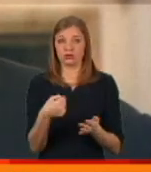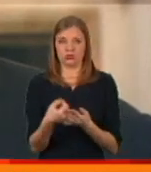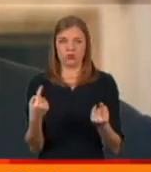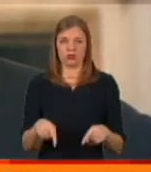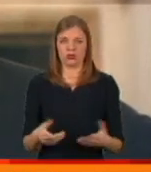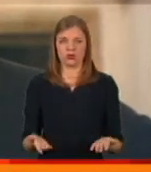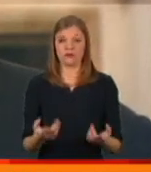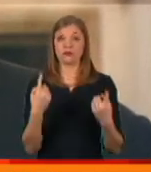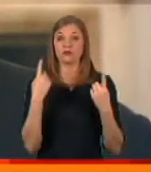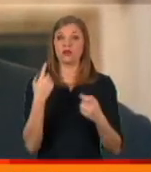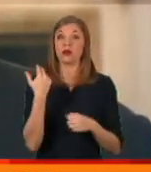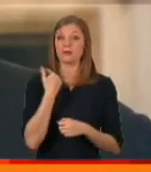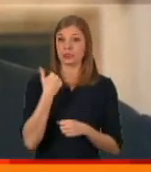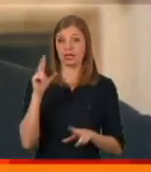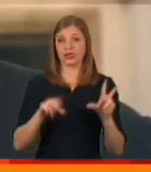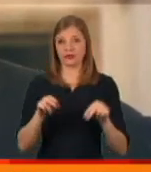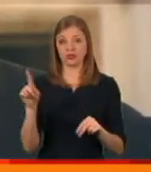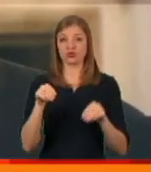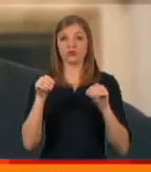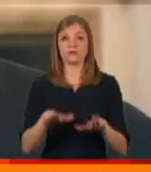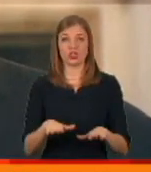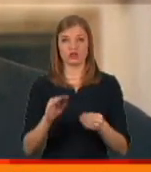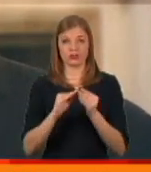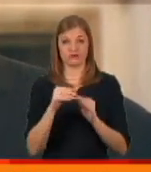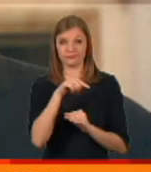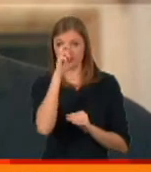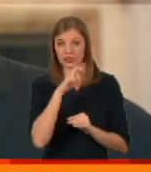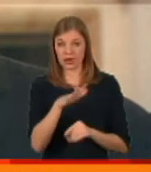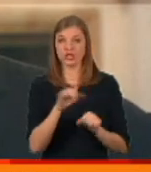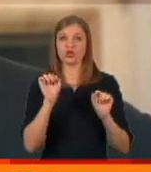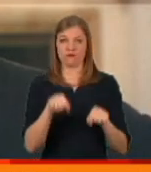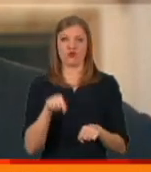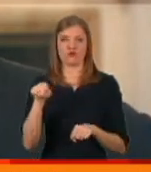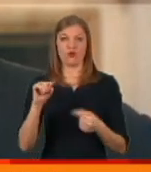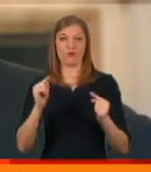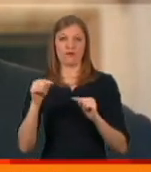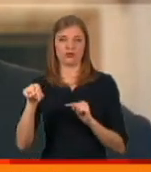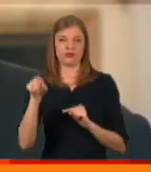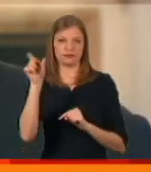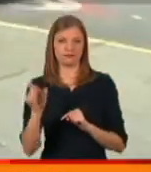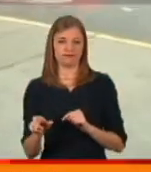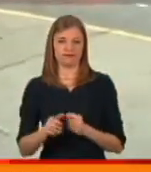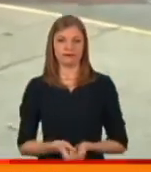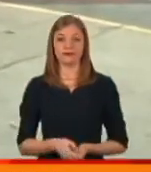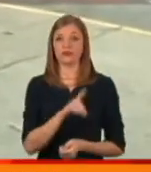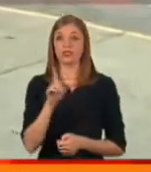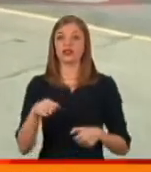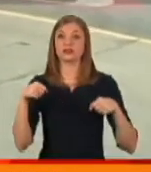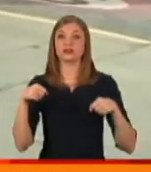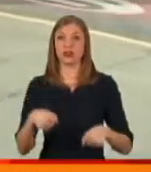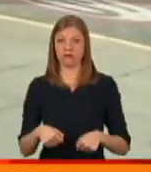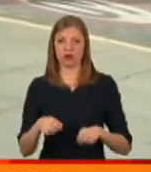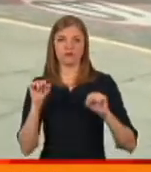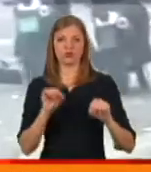катастрофи. Велика Британія вважає, що владнати кризу у цій країні може Хуан Гуайдо. За право